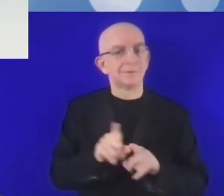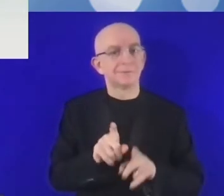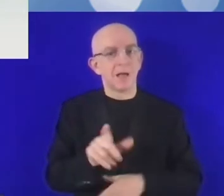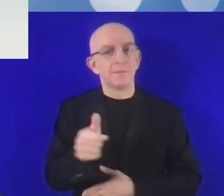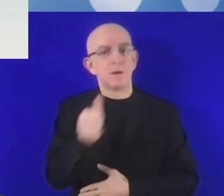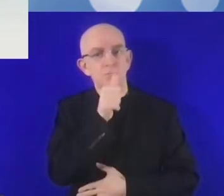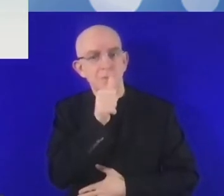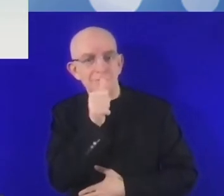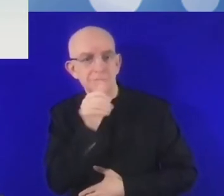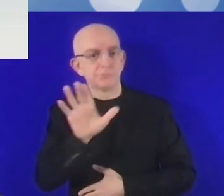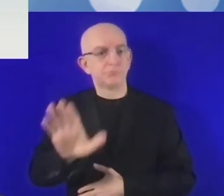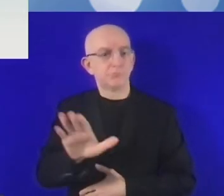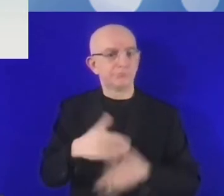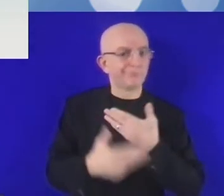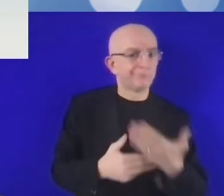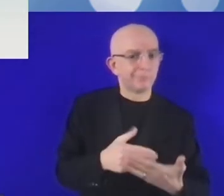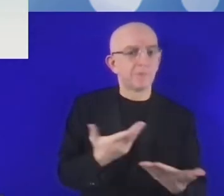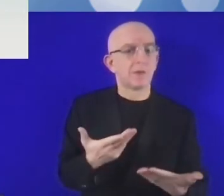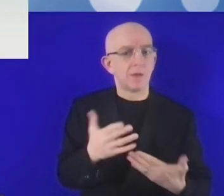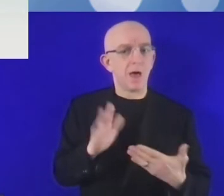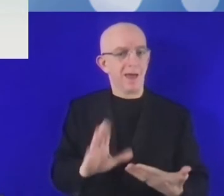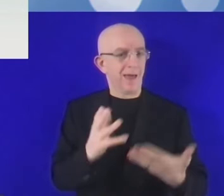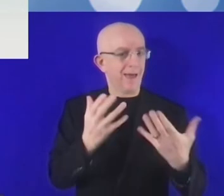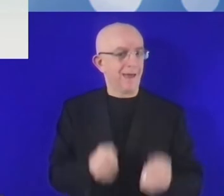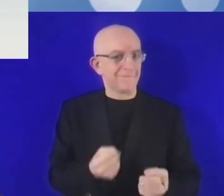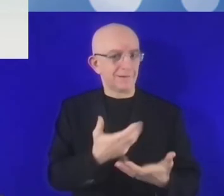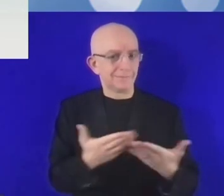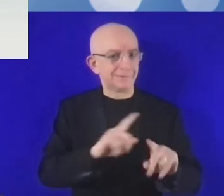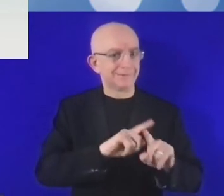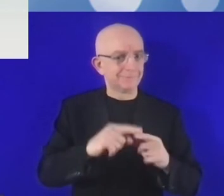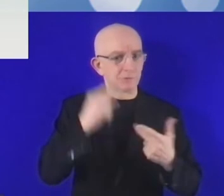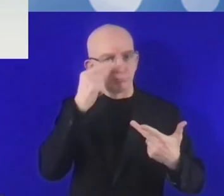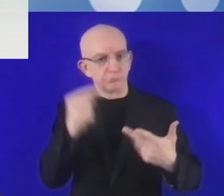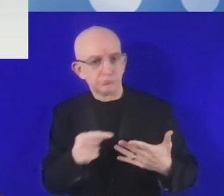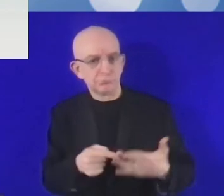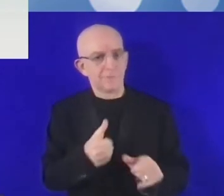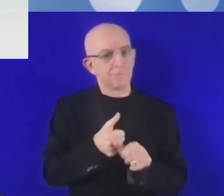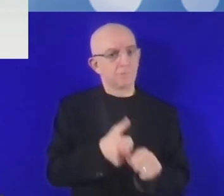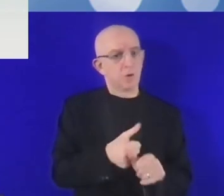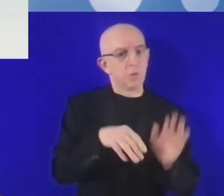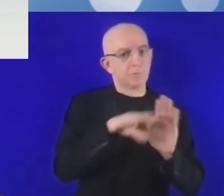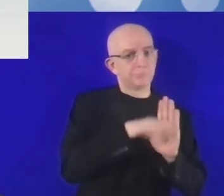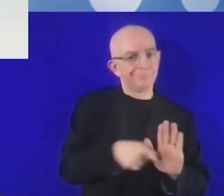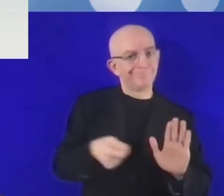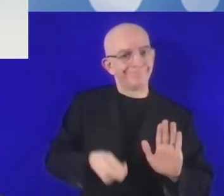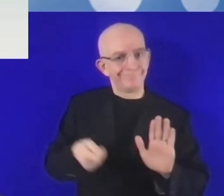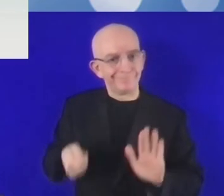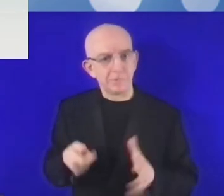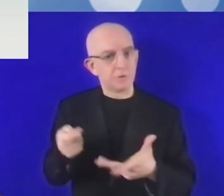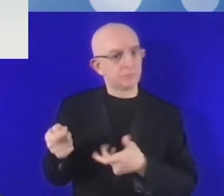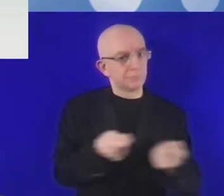accessibilité au plus grand nombre d'individus possible. Et en même temps, il faut mettre en application des cadres